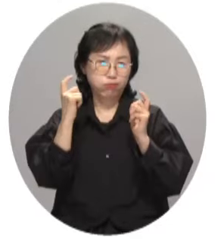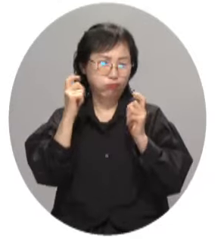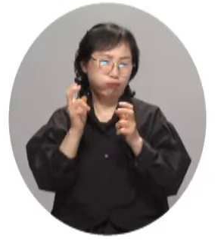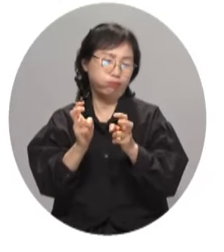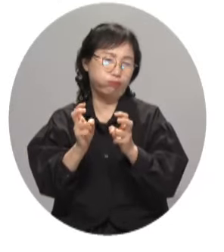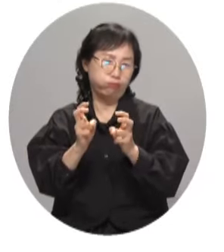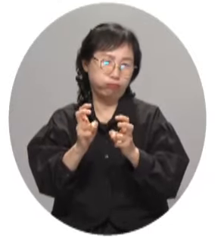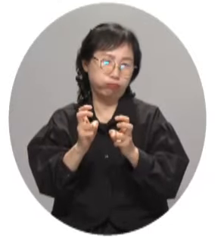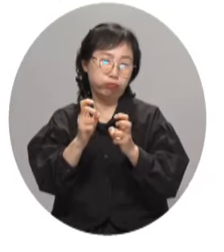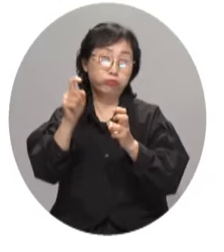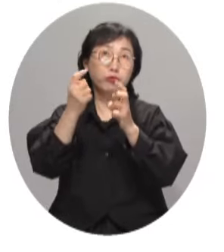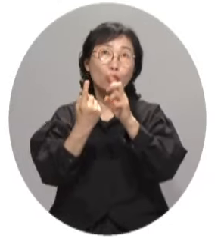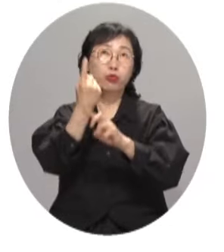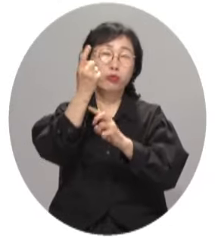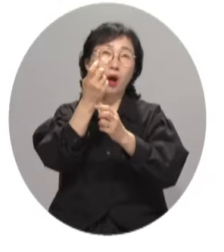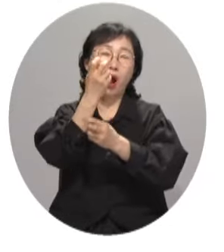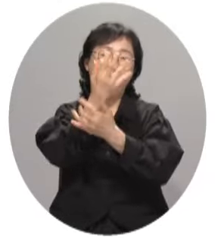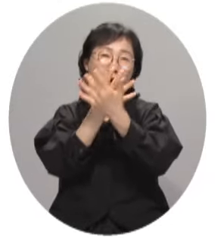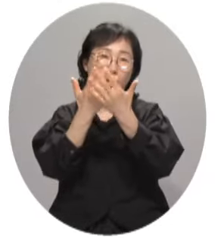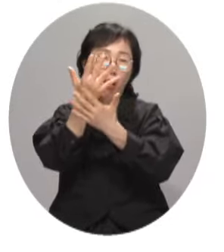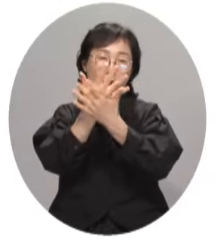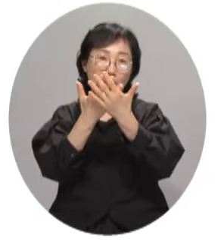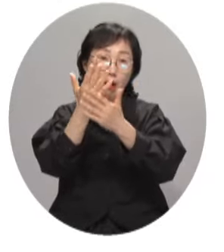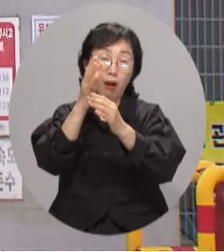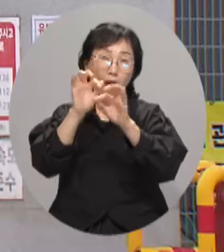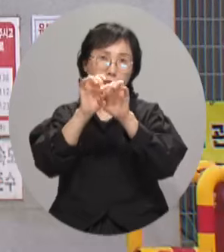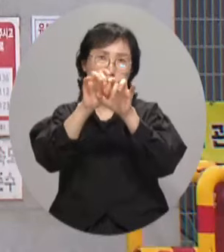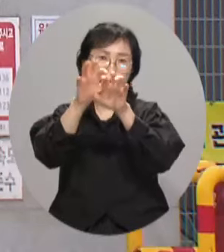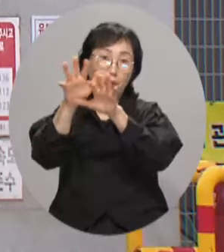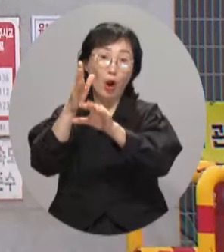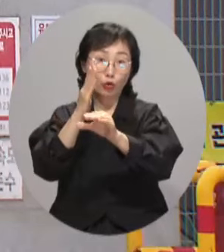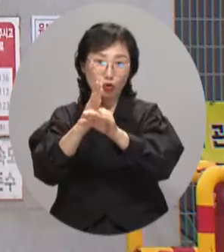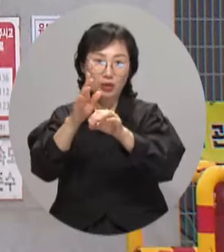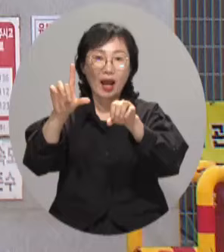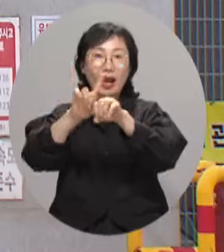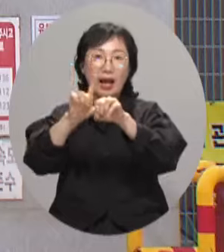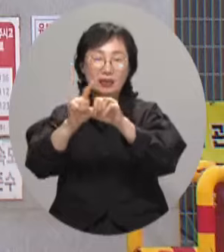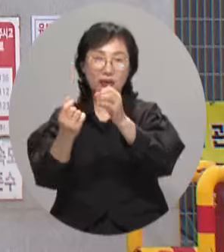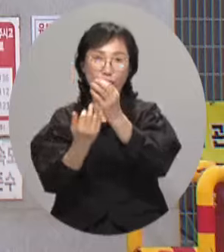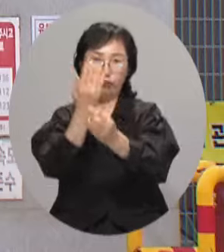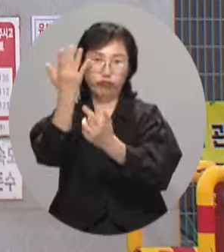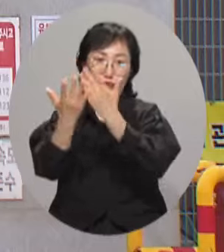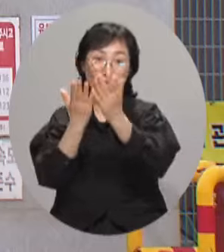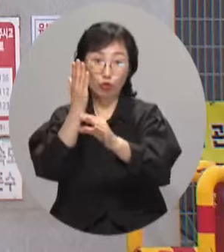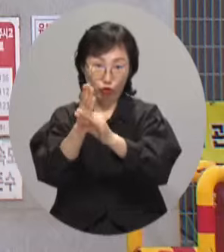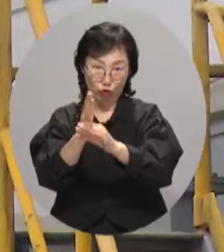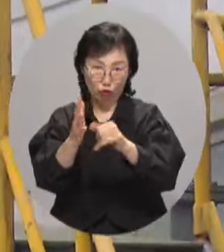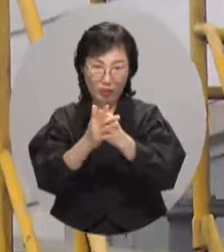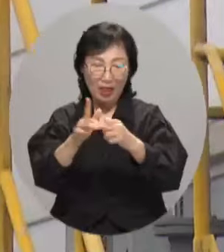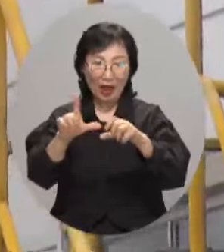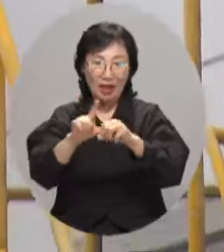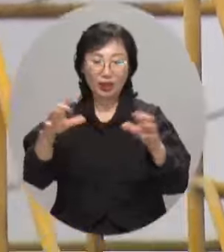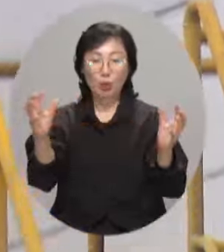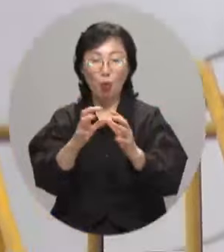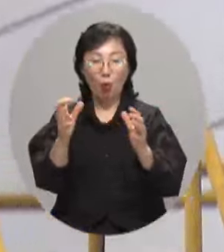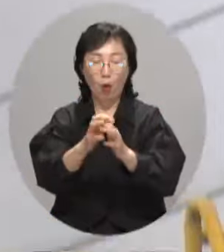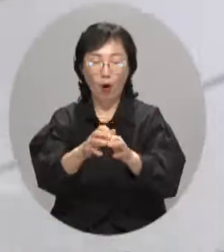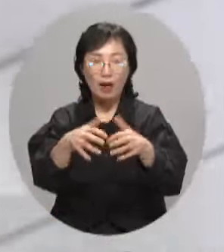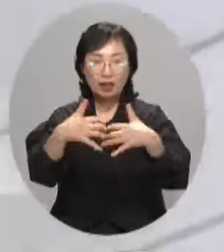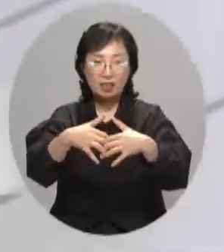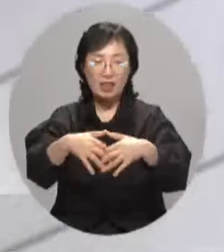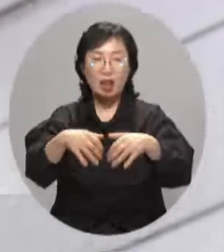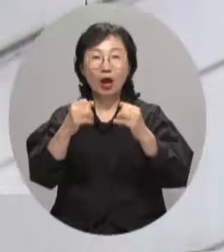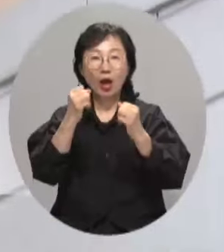아지랑이가 피어오릅니다. 잉여 메탄가스입니다. 은폐수 발효 과정에서 나온 가스를 포집해 발전기를